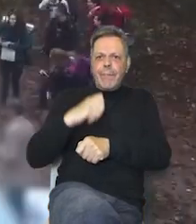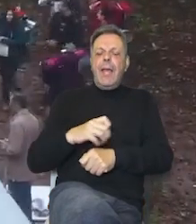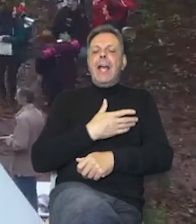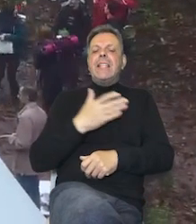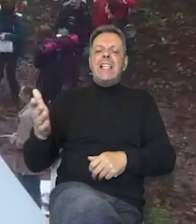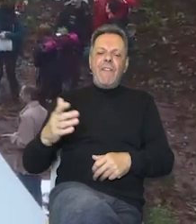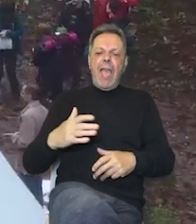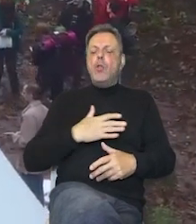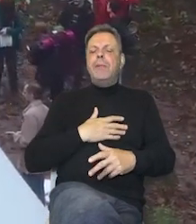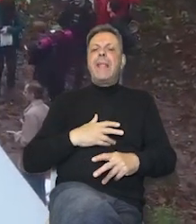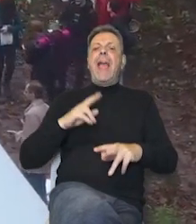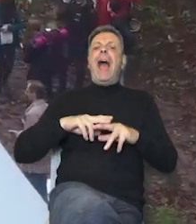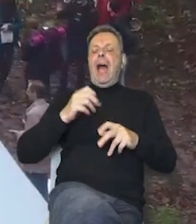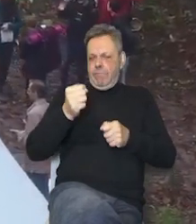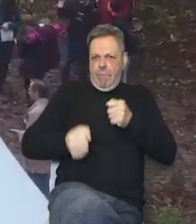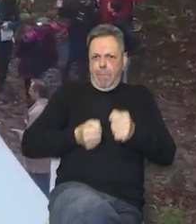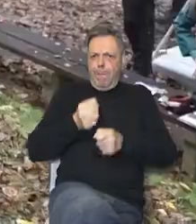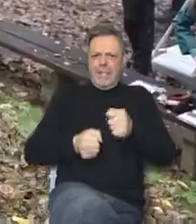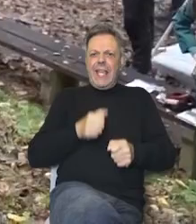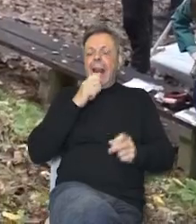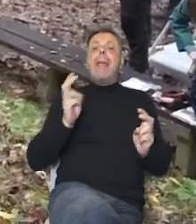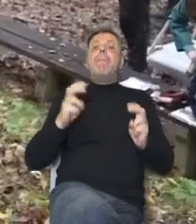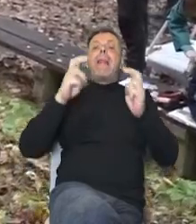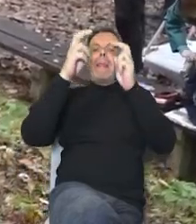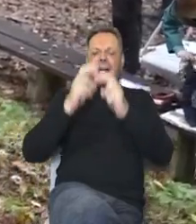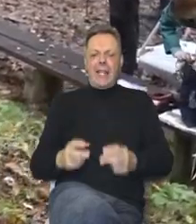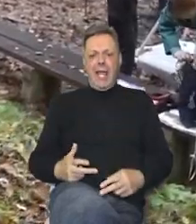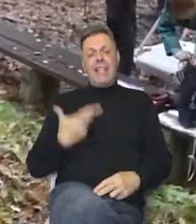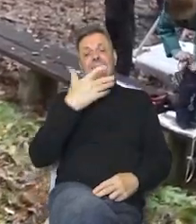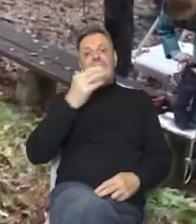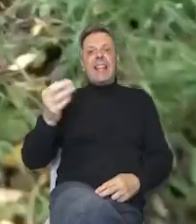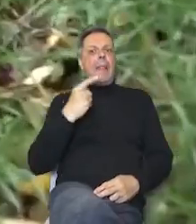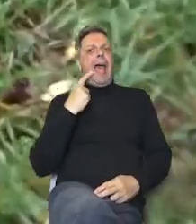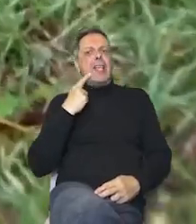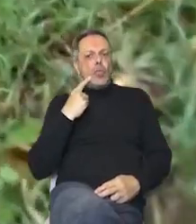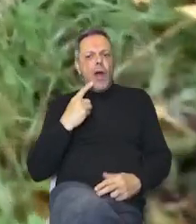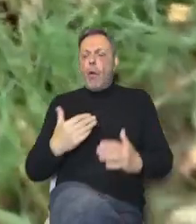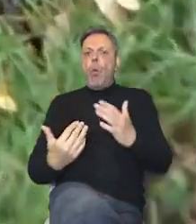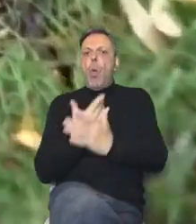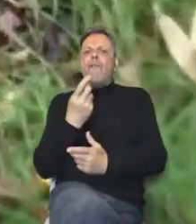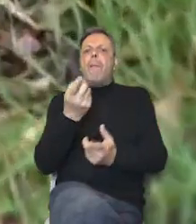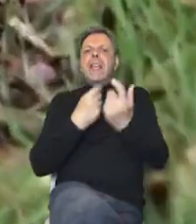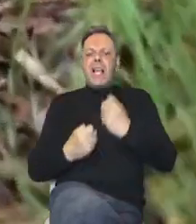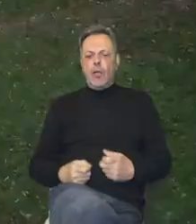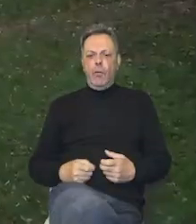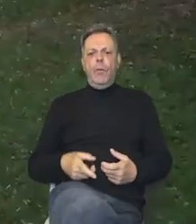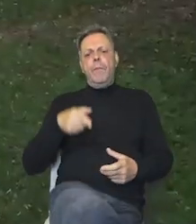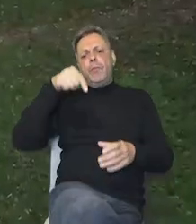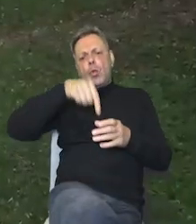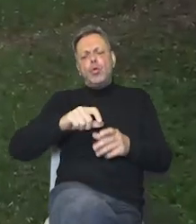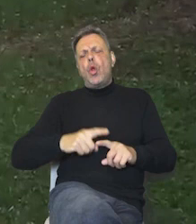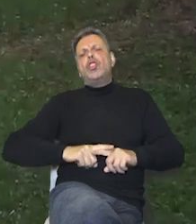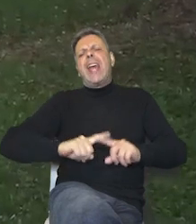hajkanja, kombinaciju biciklizma i planinarenja, da se 3 dana iskušavaju u novom izazovu. Ah, tu su još